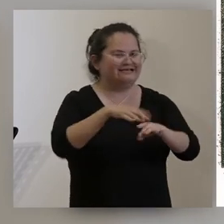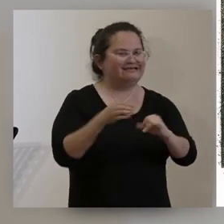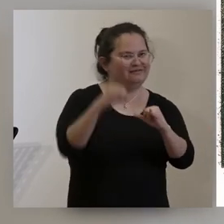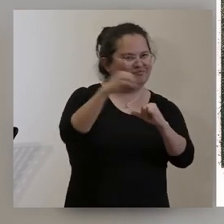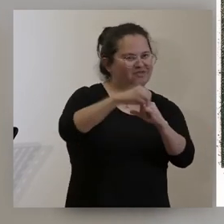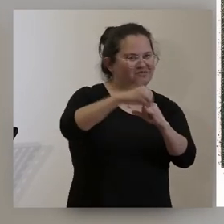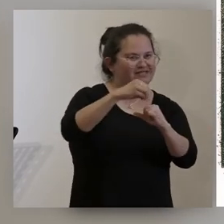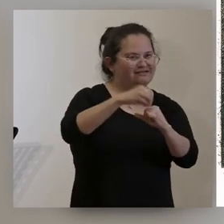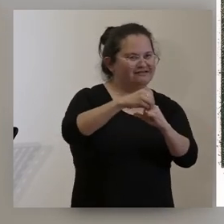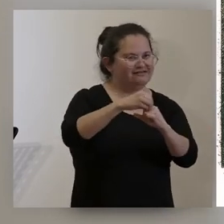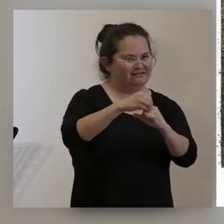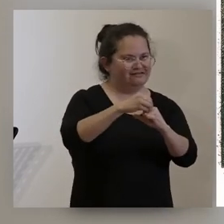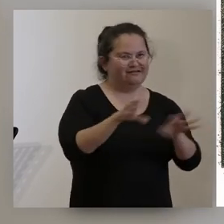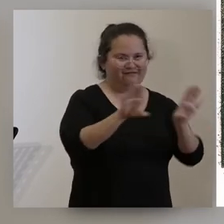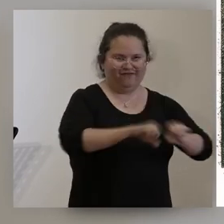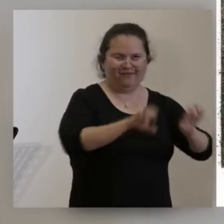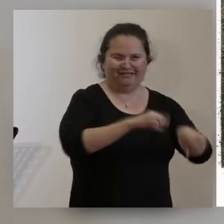remarque,